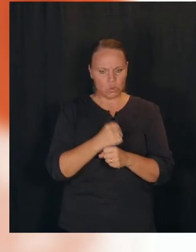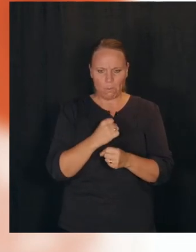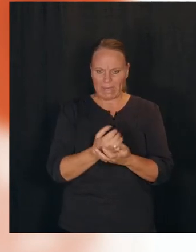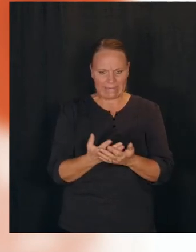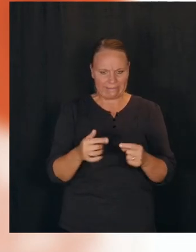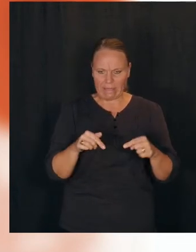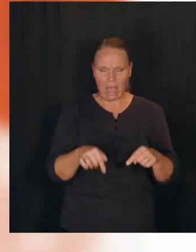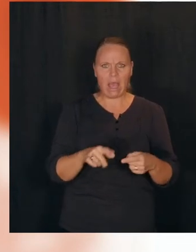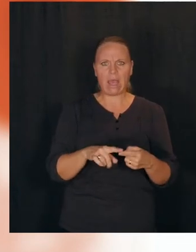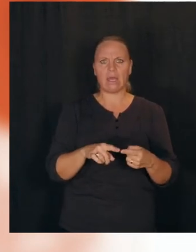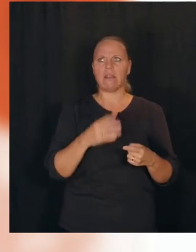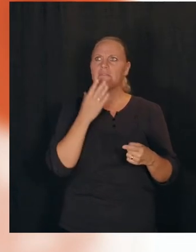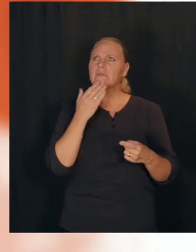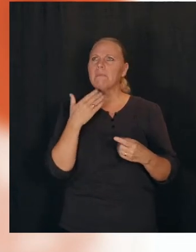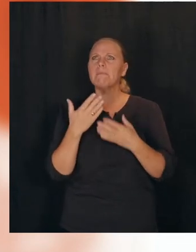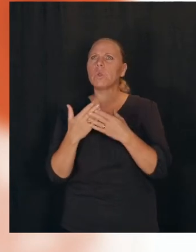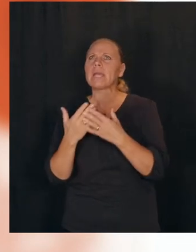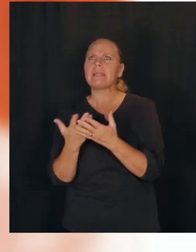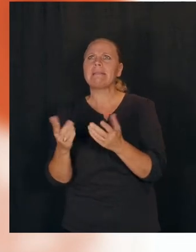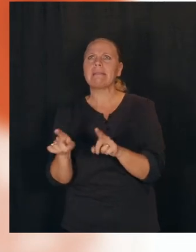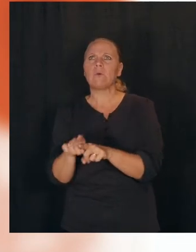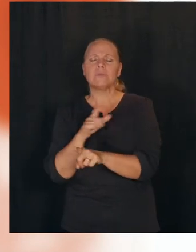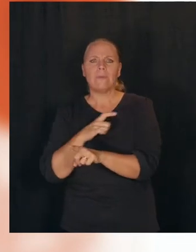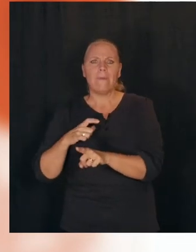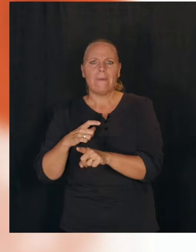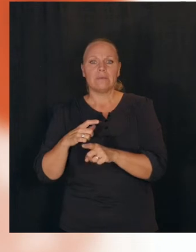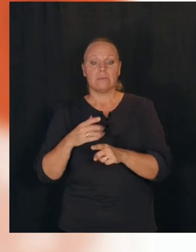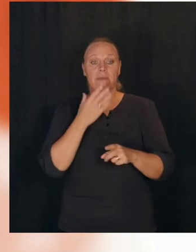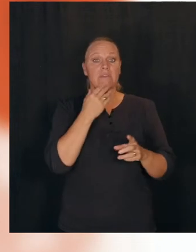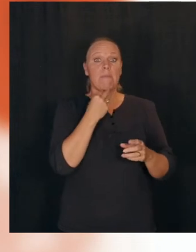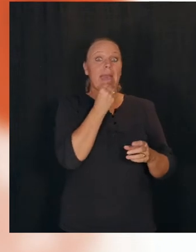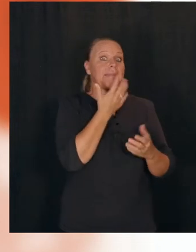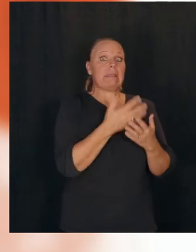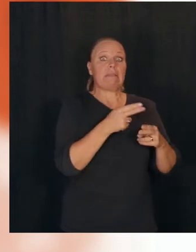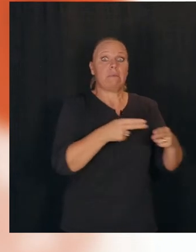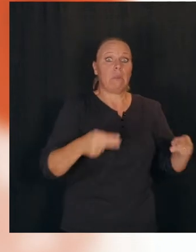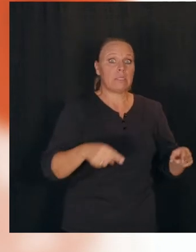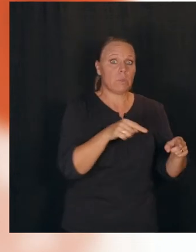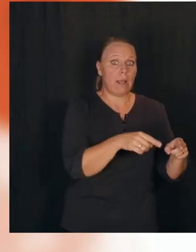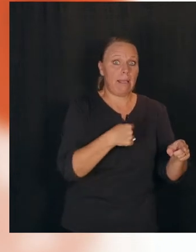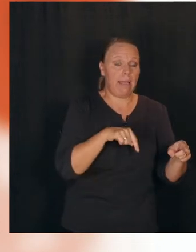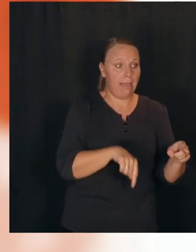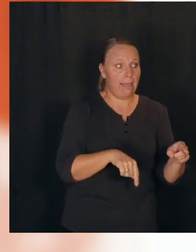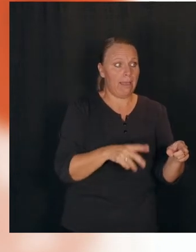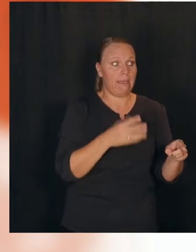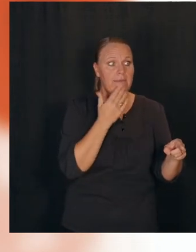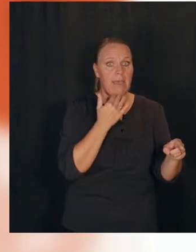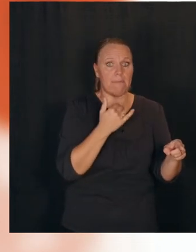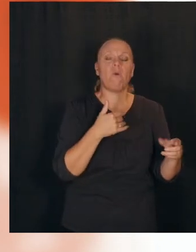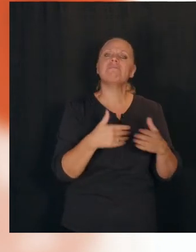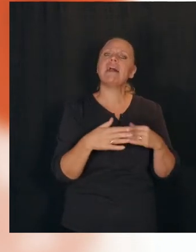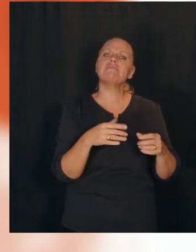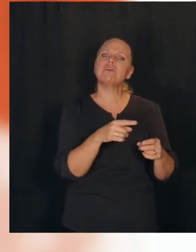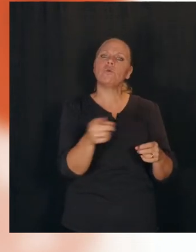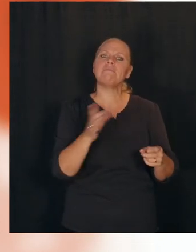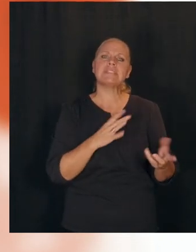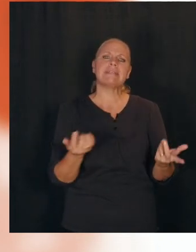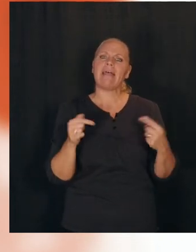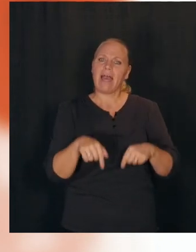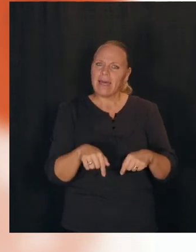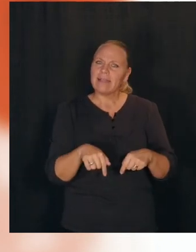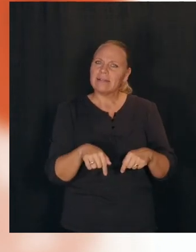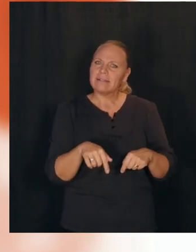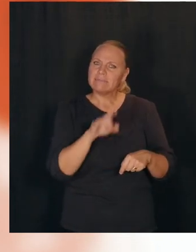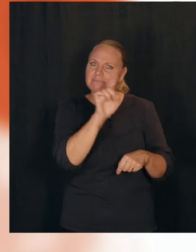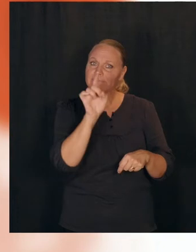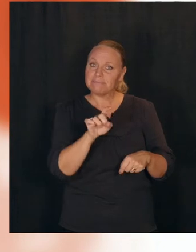Vem studerar inte här? Vem äter inte här? Och varför i så fall? En illustration på